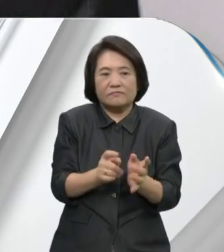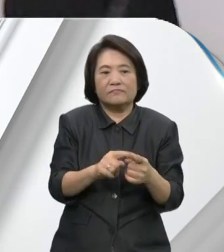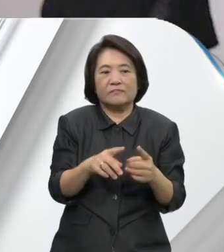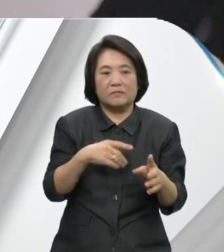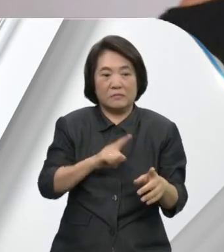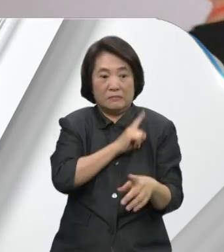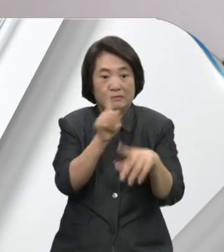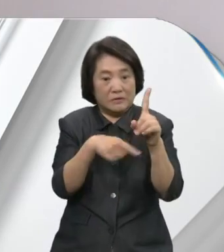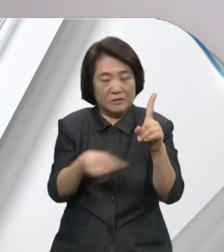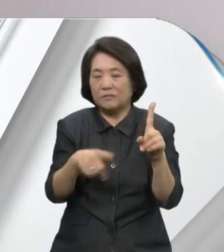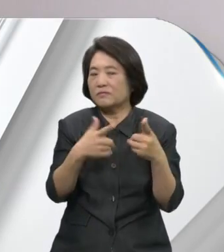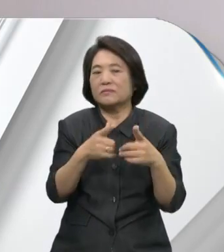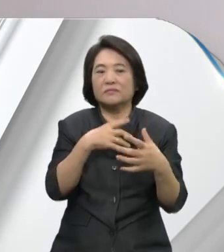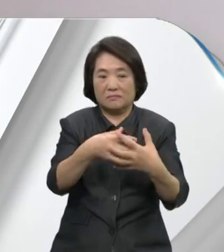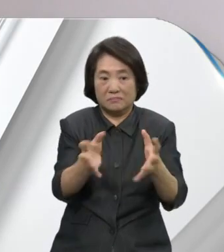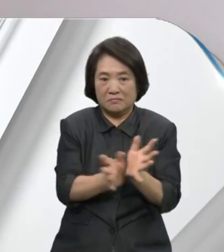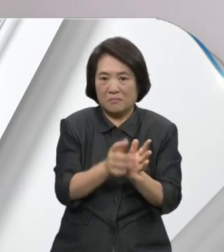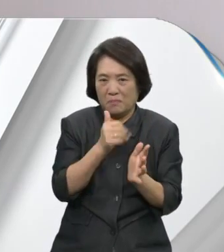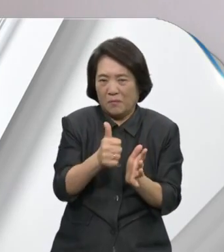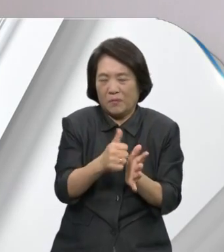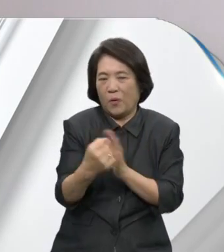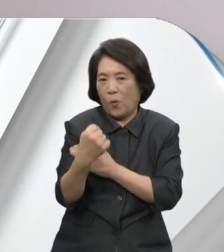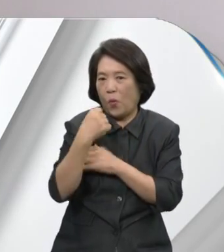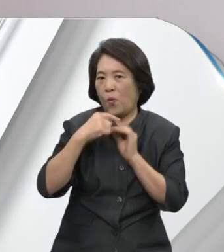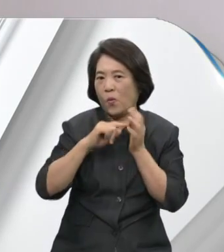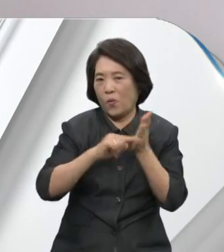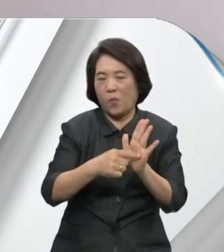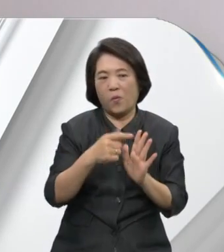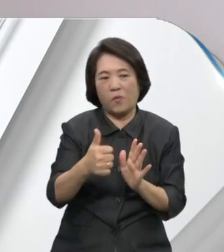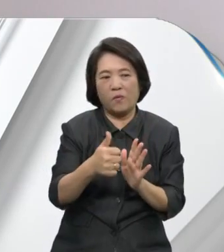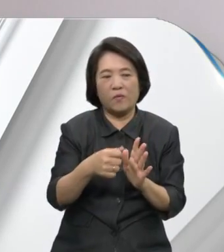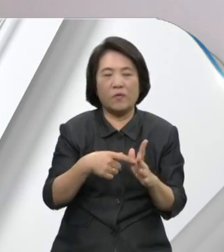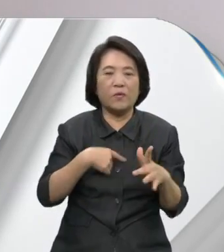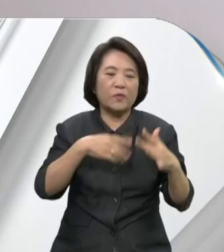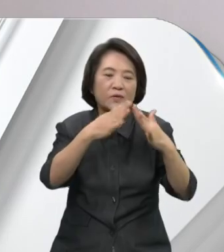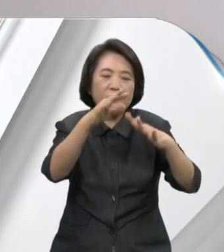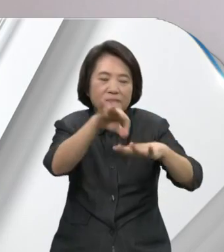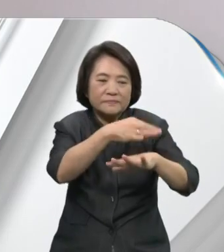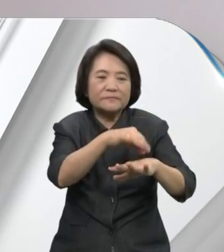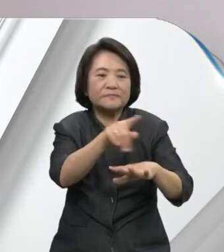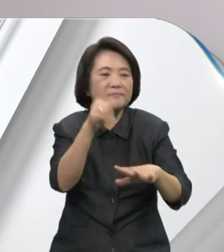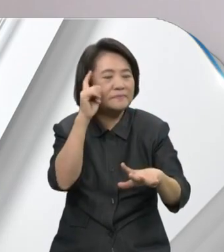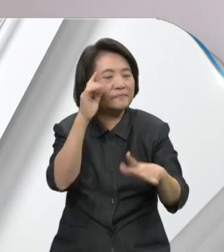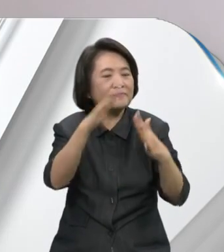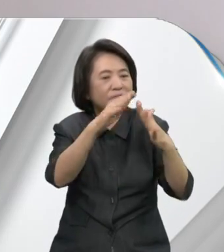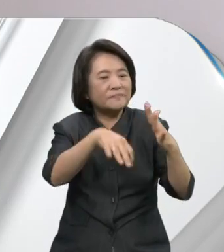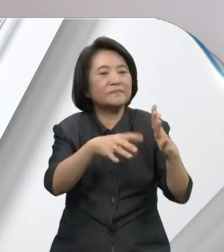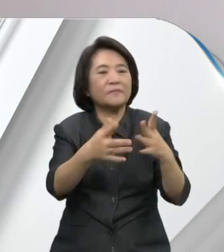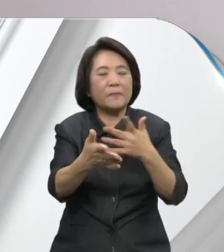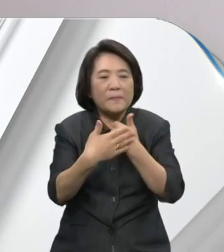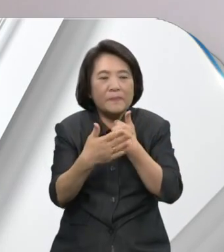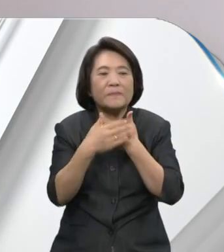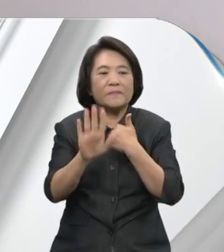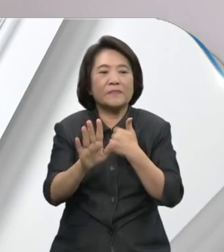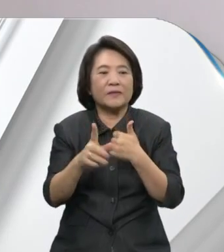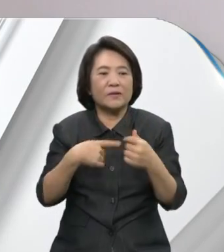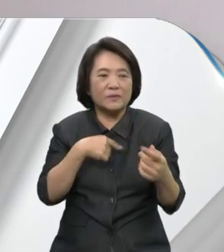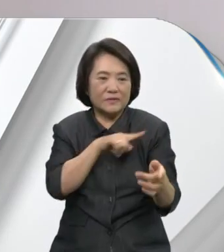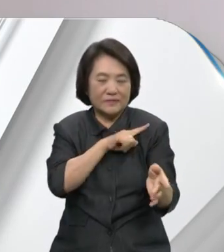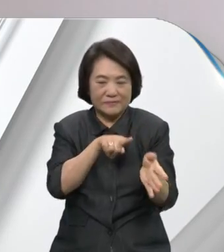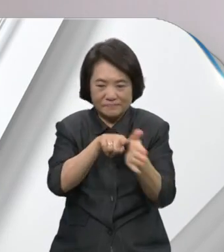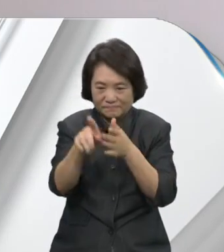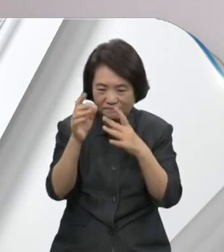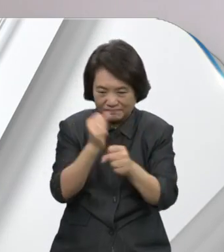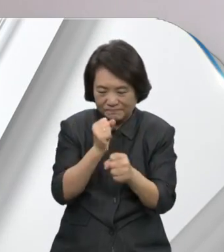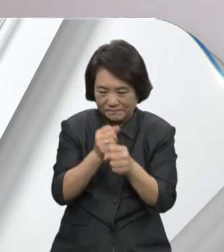能够彰显出来。然后也要感谢我的家人在背后支持我，让我可以好好的专心在警察